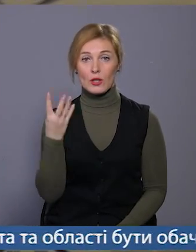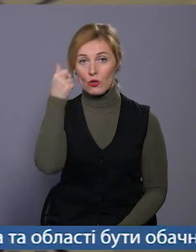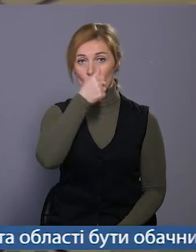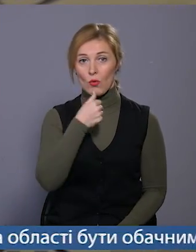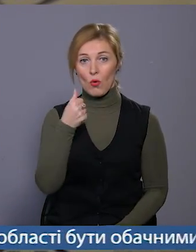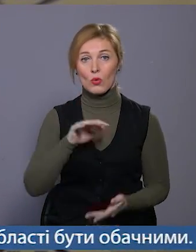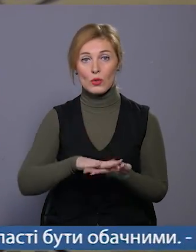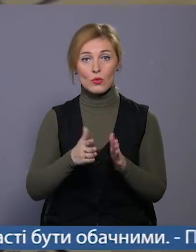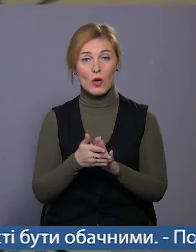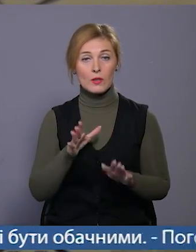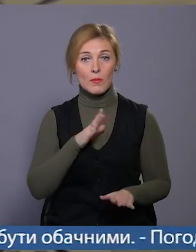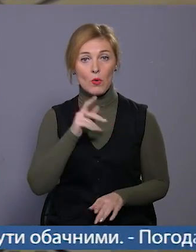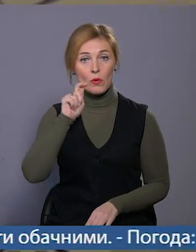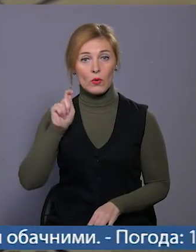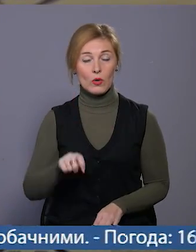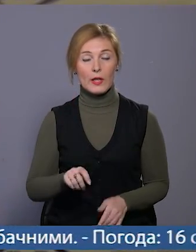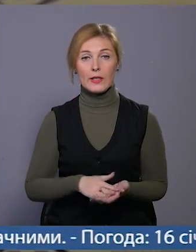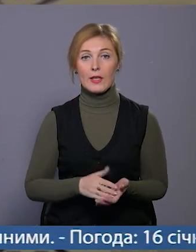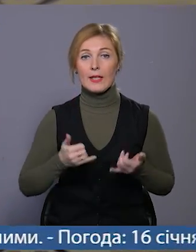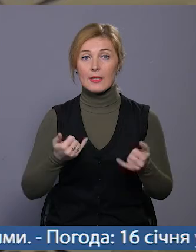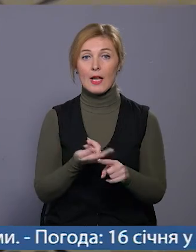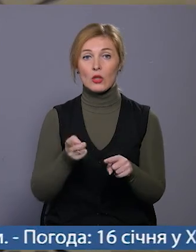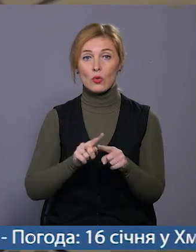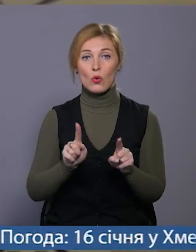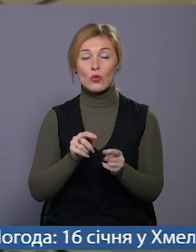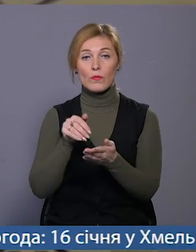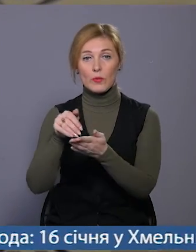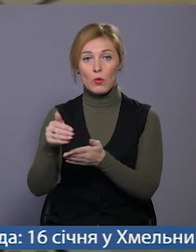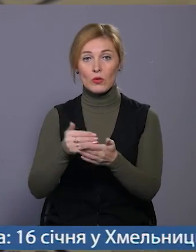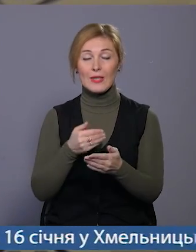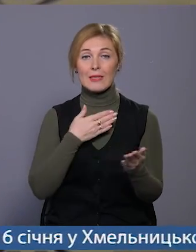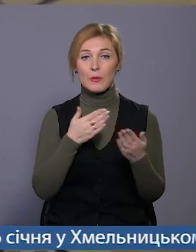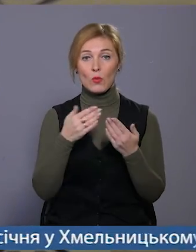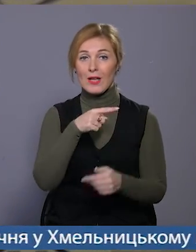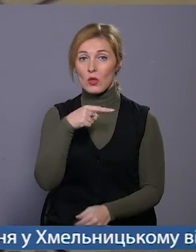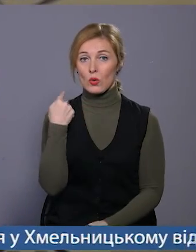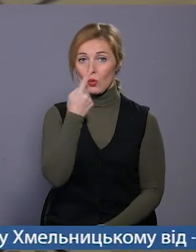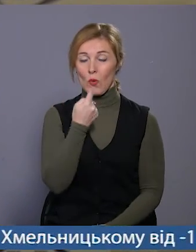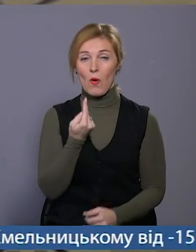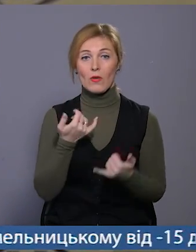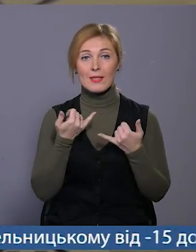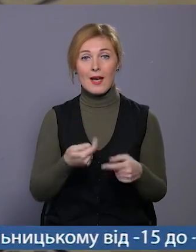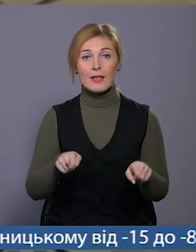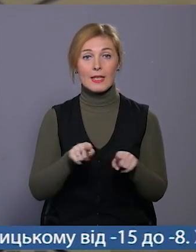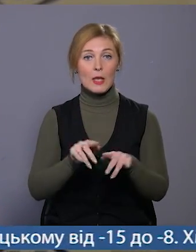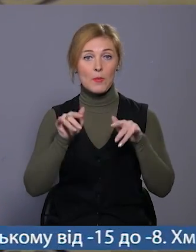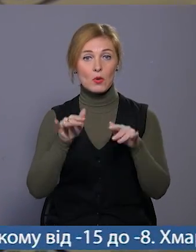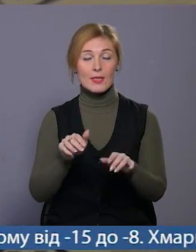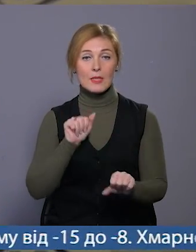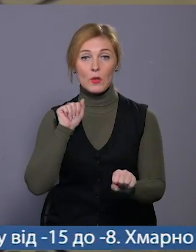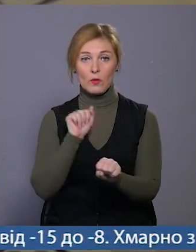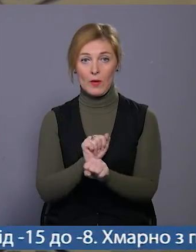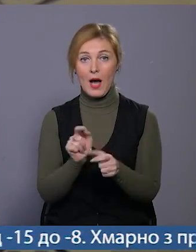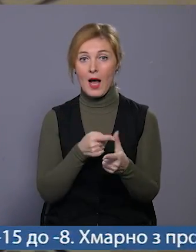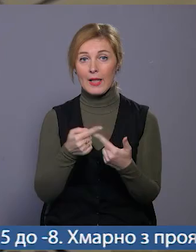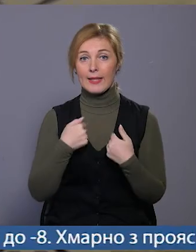була дуже сприятлива для того, щоб відмовитися від спілкування російською мовою. Зараз цей процес трішечки пригальмувався, але я думаю, все